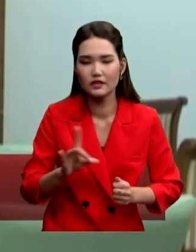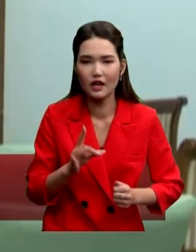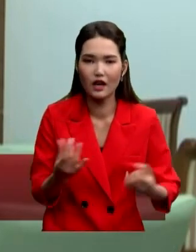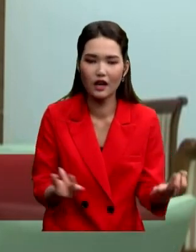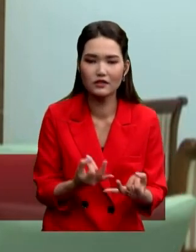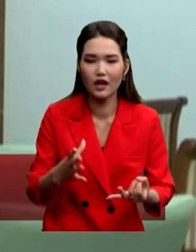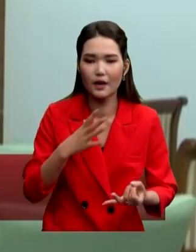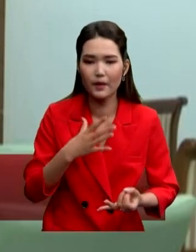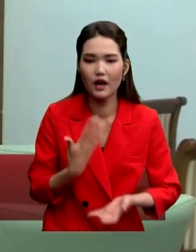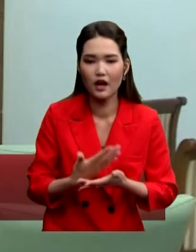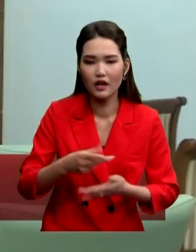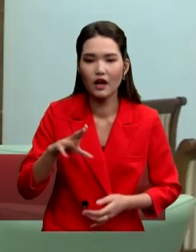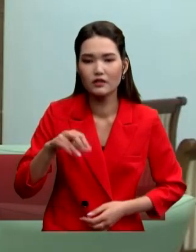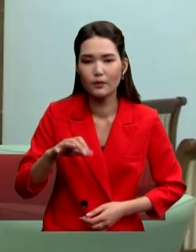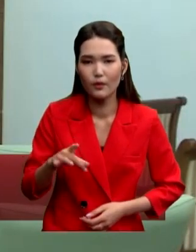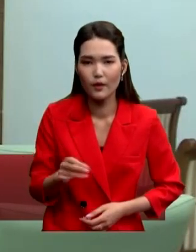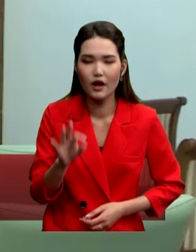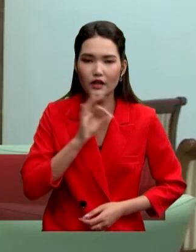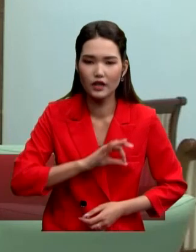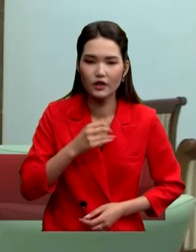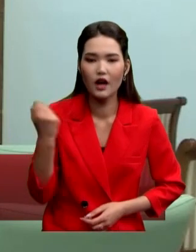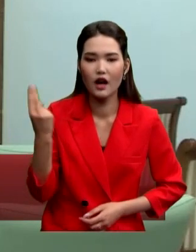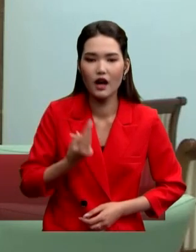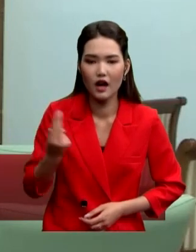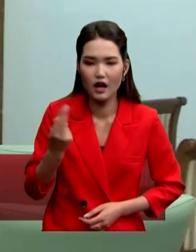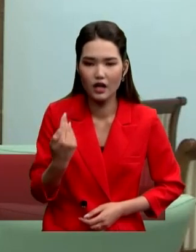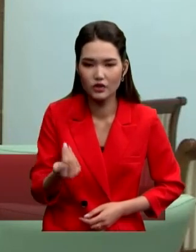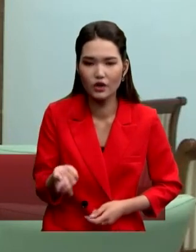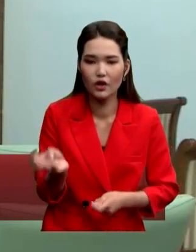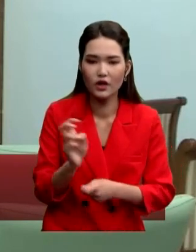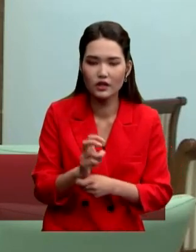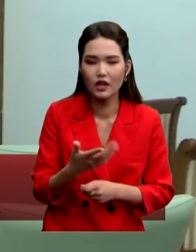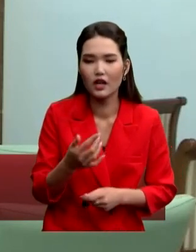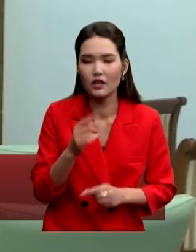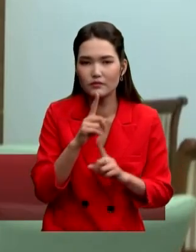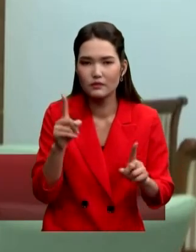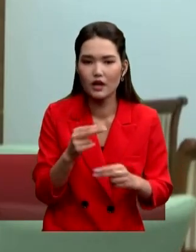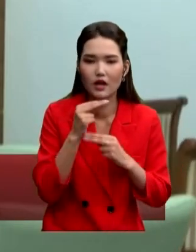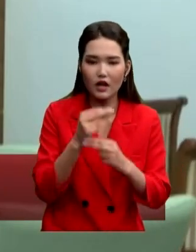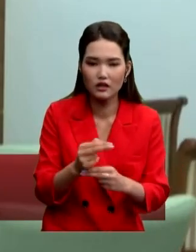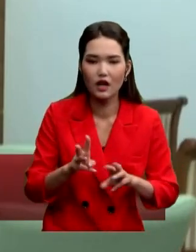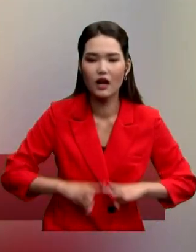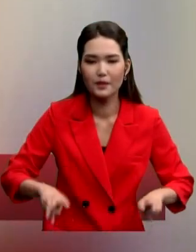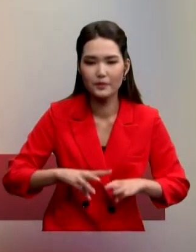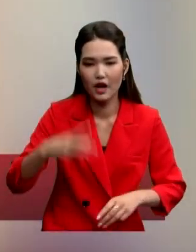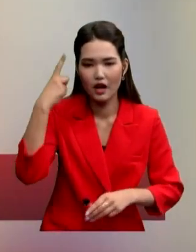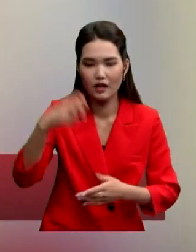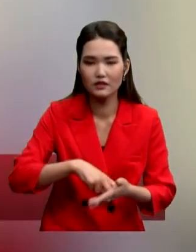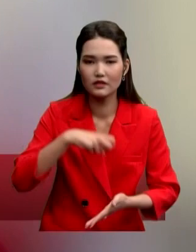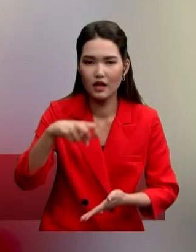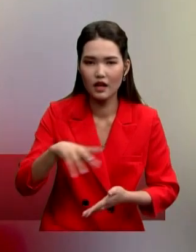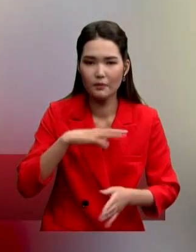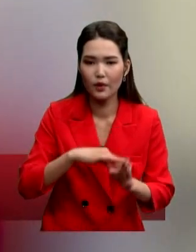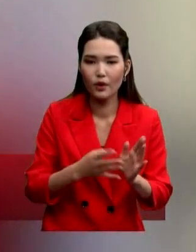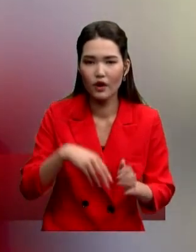отырды. Мәселен, дипломатиялық тілші Шон Тенден Астананың суық екенін әрі Блинкенді күту кезінде министрлік қабырғасында 18-ші